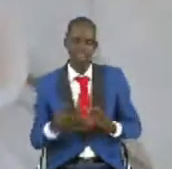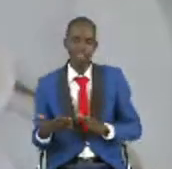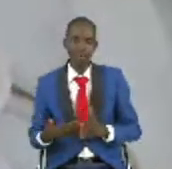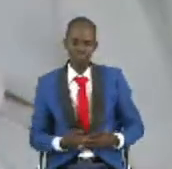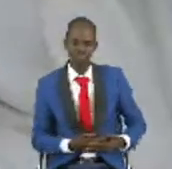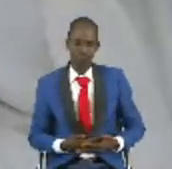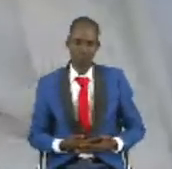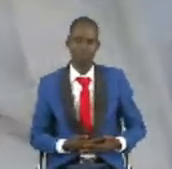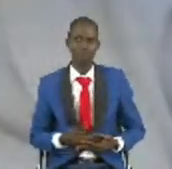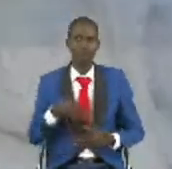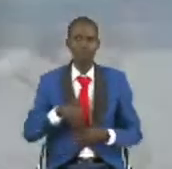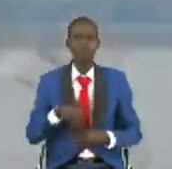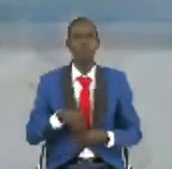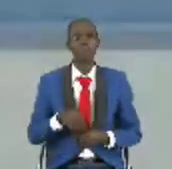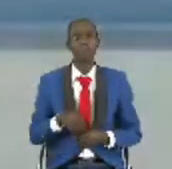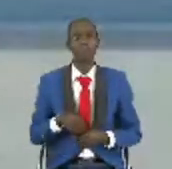bébé.